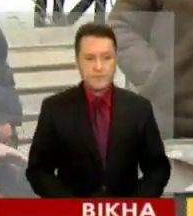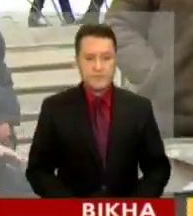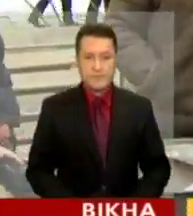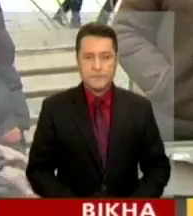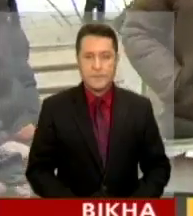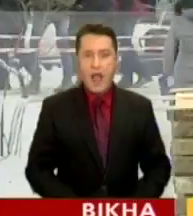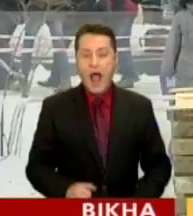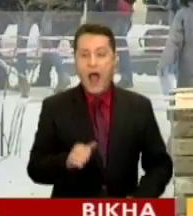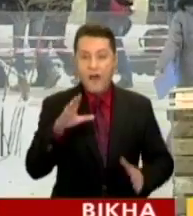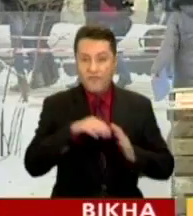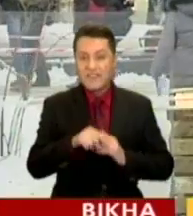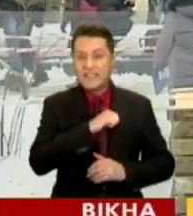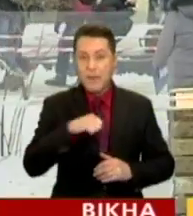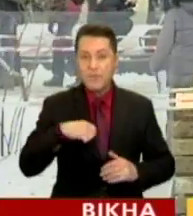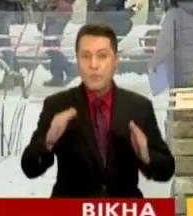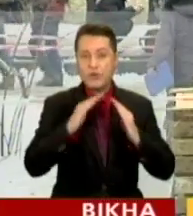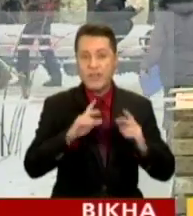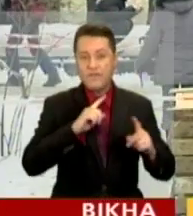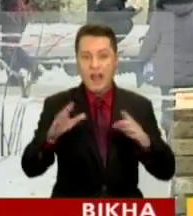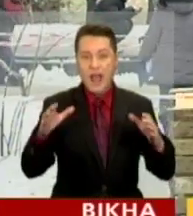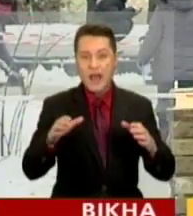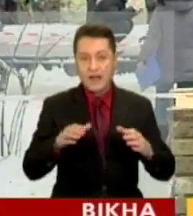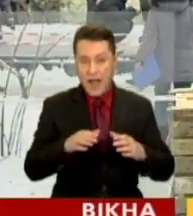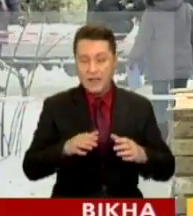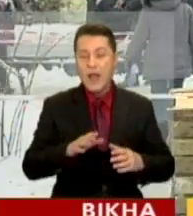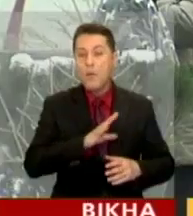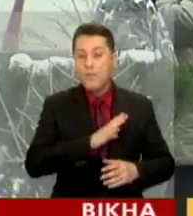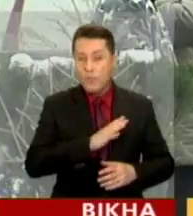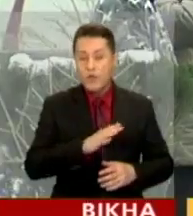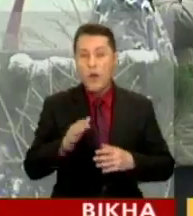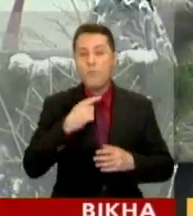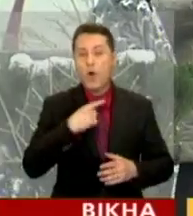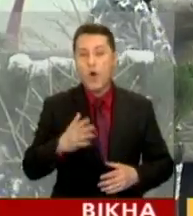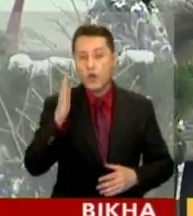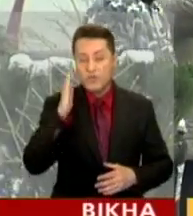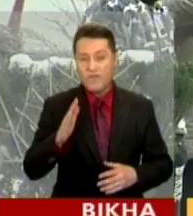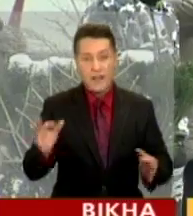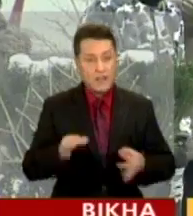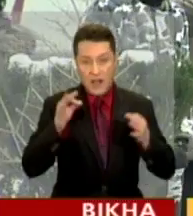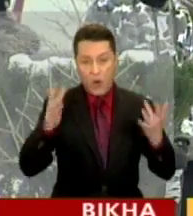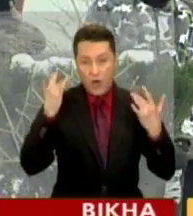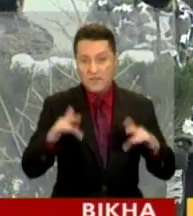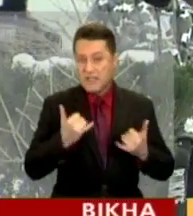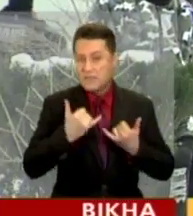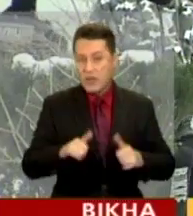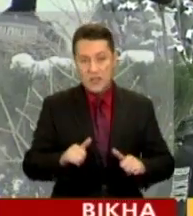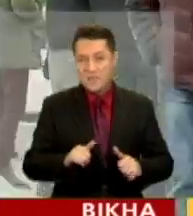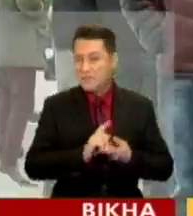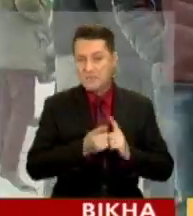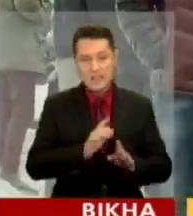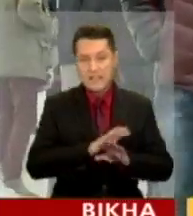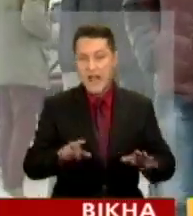А в самій будівлі Ради сьогодні було і мови про голосування. Якоюсь несподіванкою ні для кого не стала